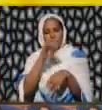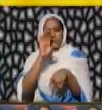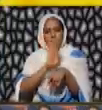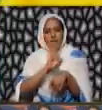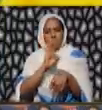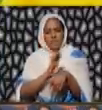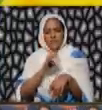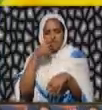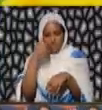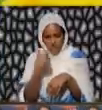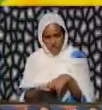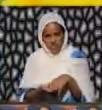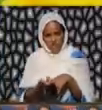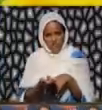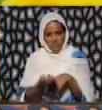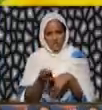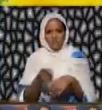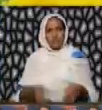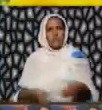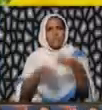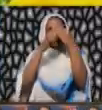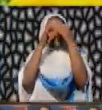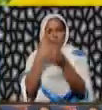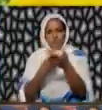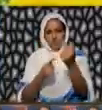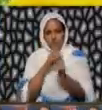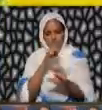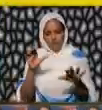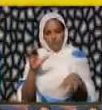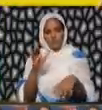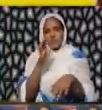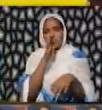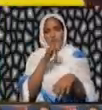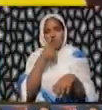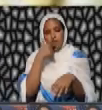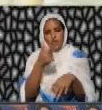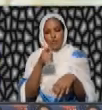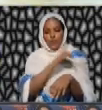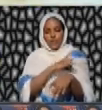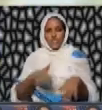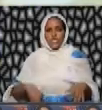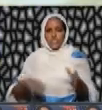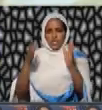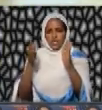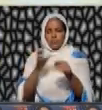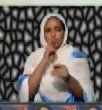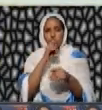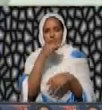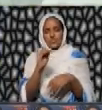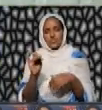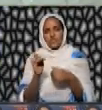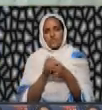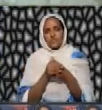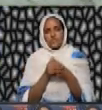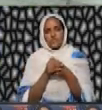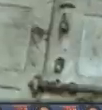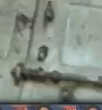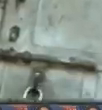ይላል። ቤተ ክርስቲያን ስንል ህንጻውን ብቻ አይደለም እናት ያለው ምእመናንም ነው እንጂ።